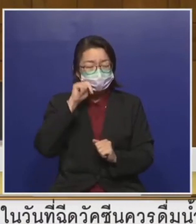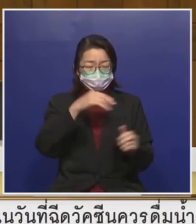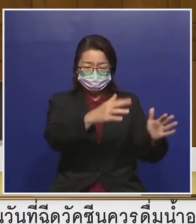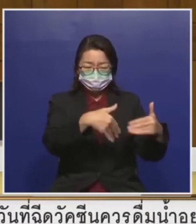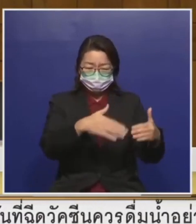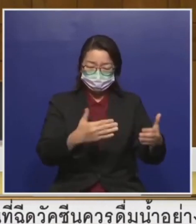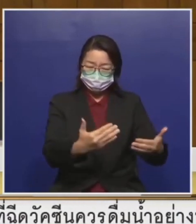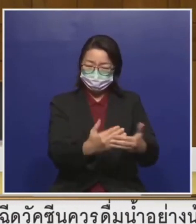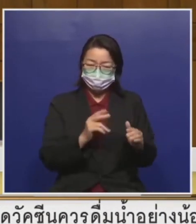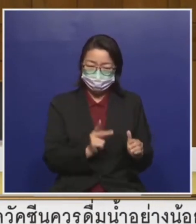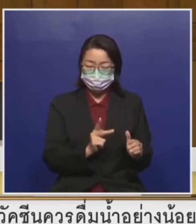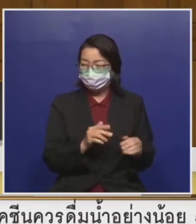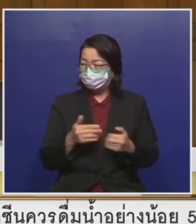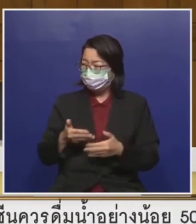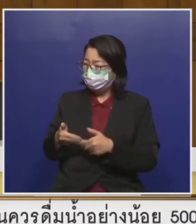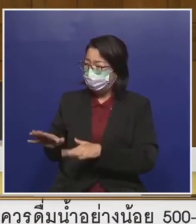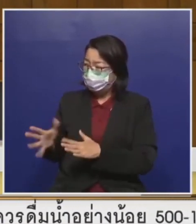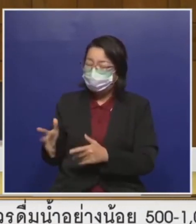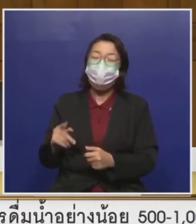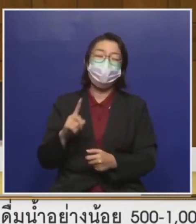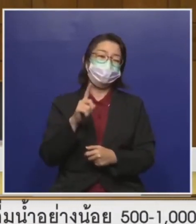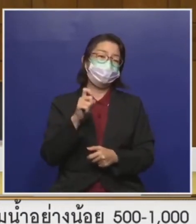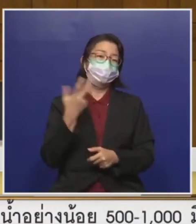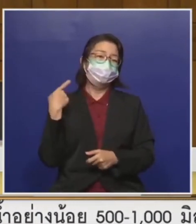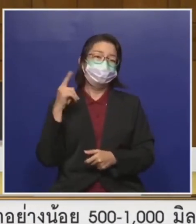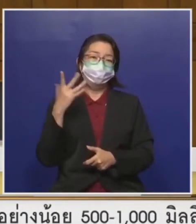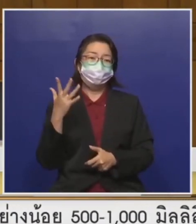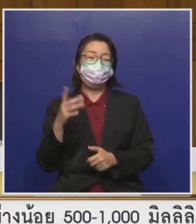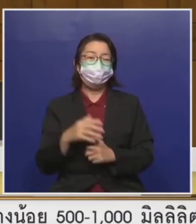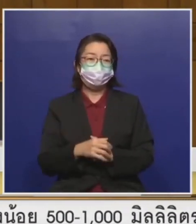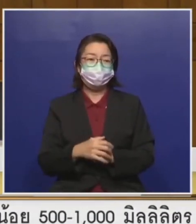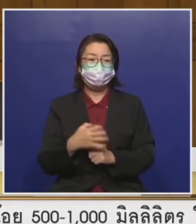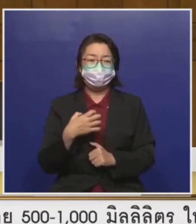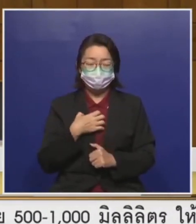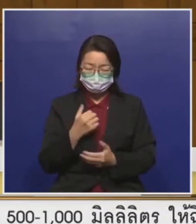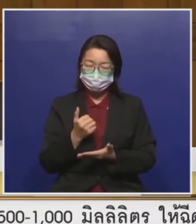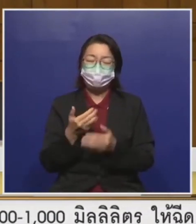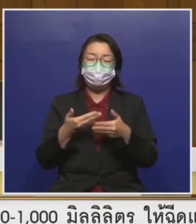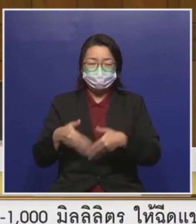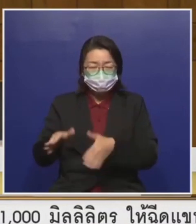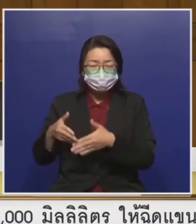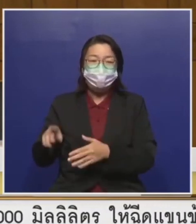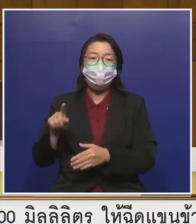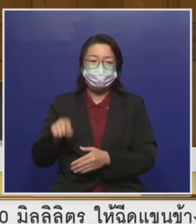ปเพื่อไปทุ่มกับโควิดอย่างเดียวมันอาจจะใช่หรือไม่ใช่ก็